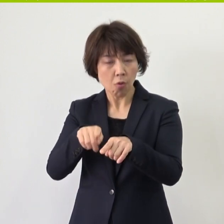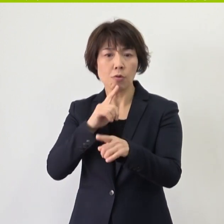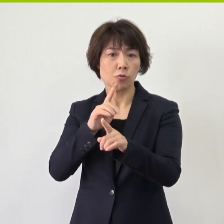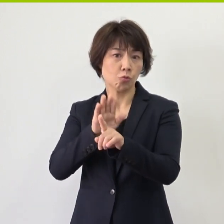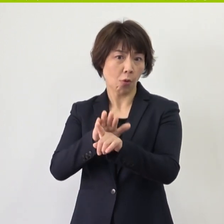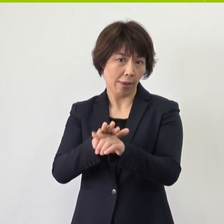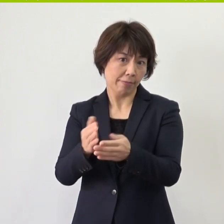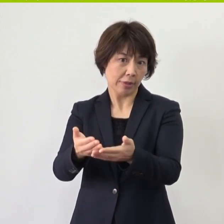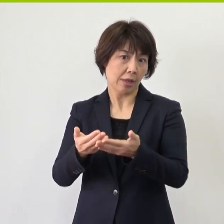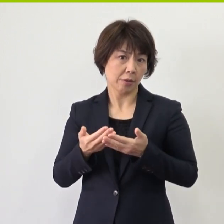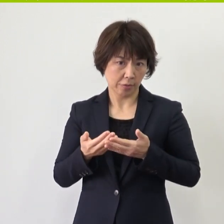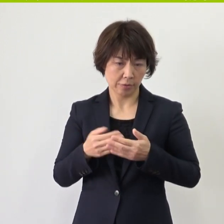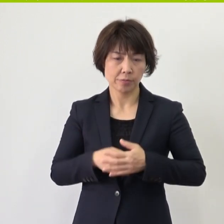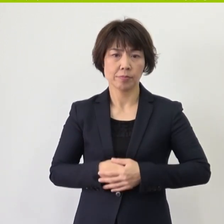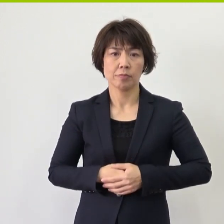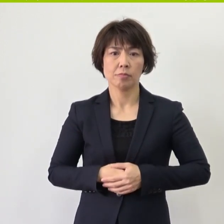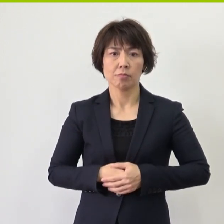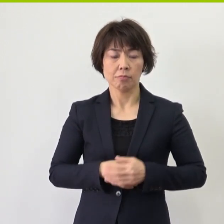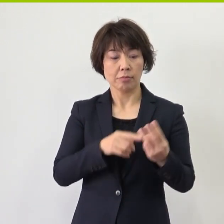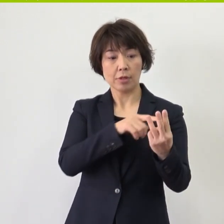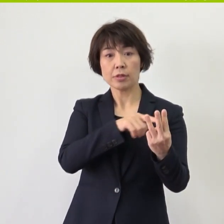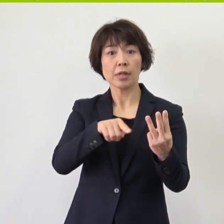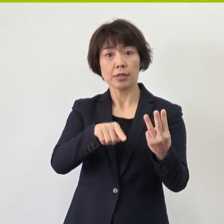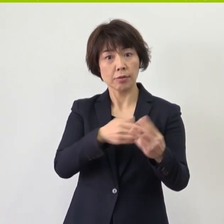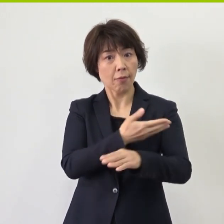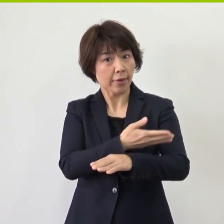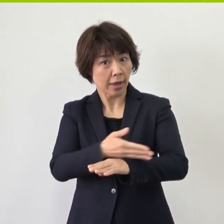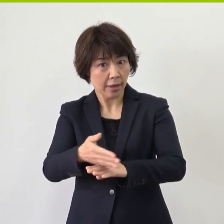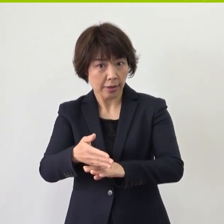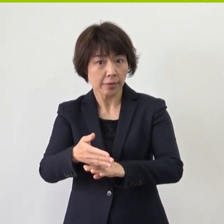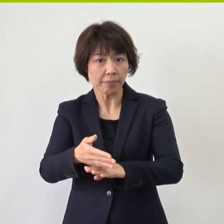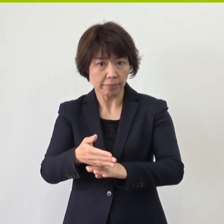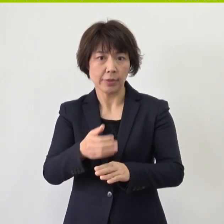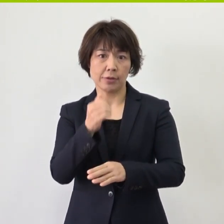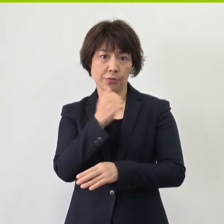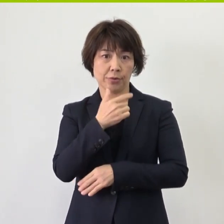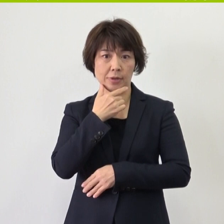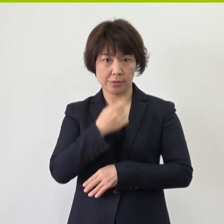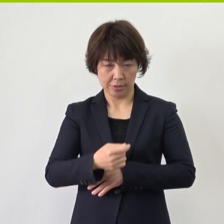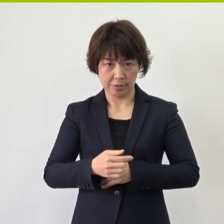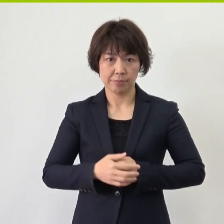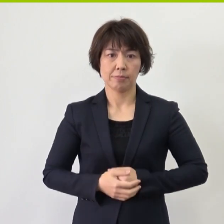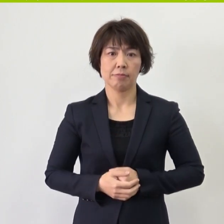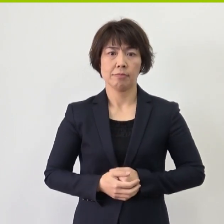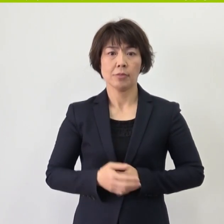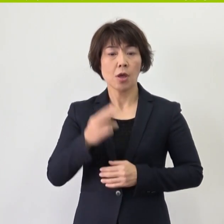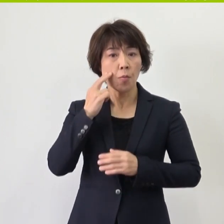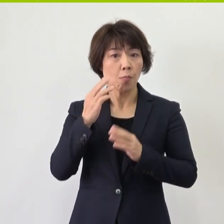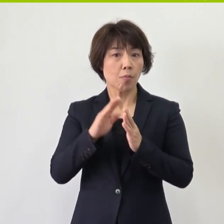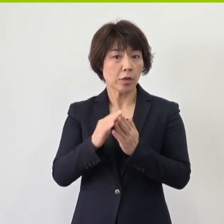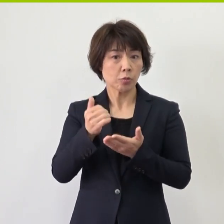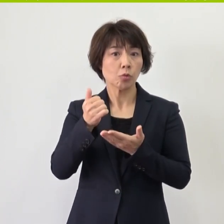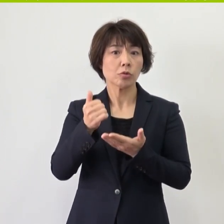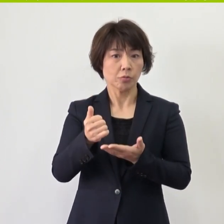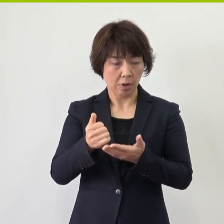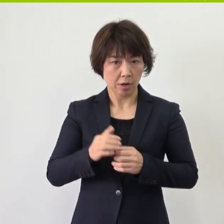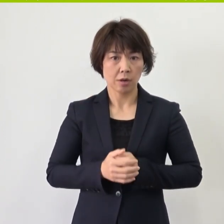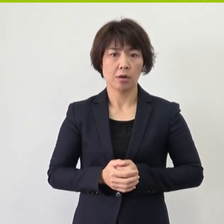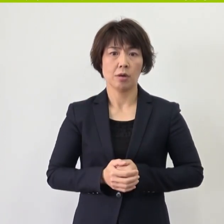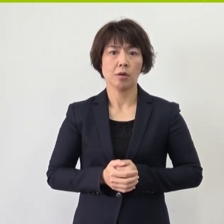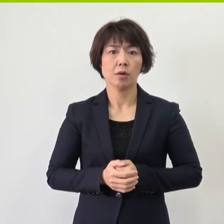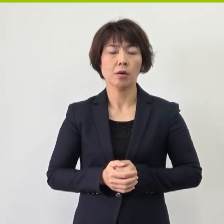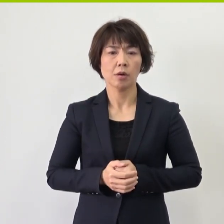でございます。それでは3市の経歴を紹介させていただきます。松本博史氏